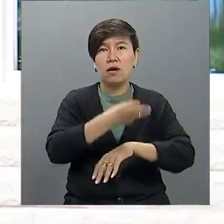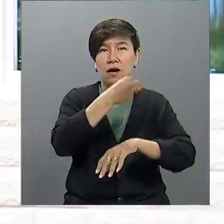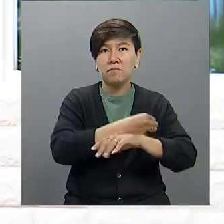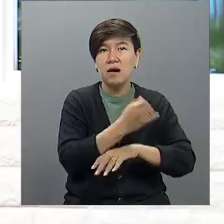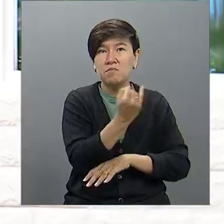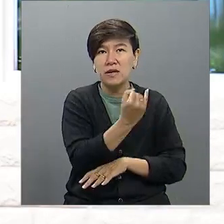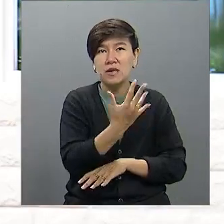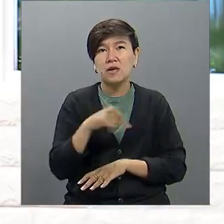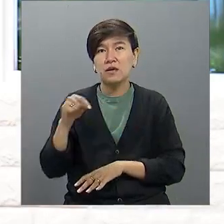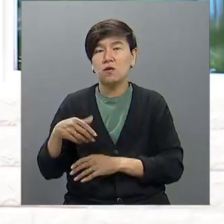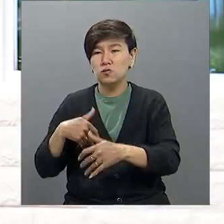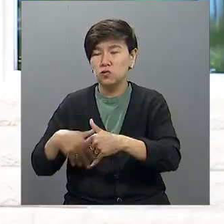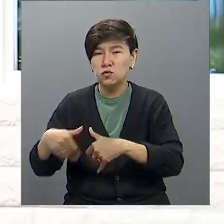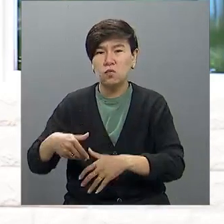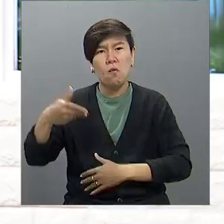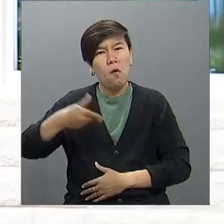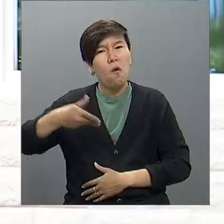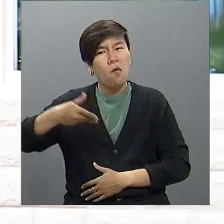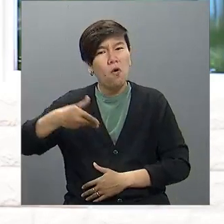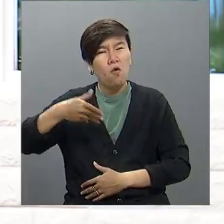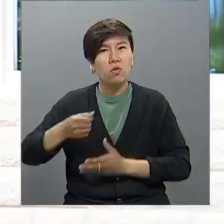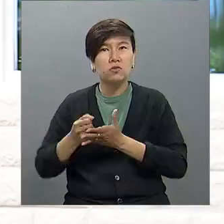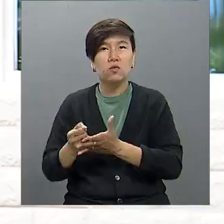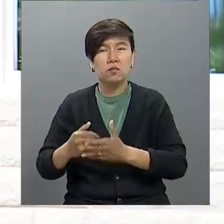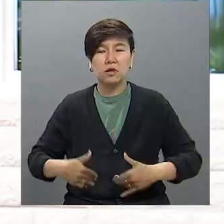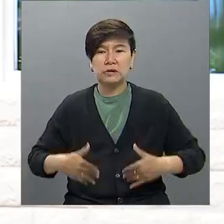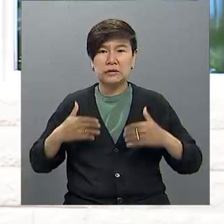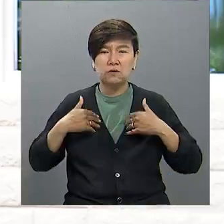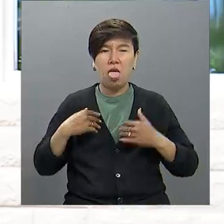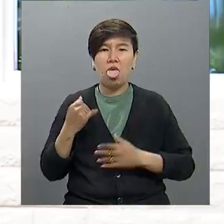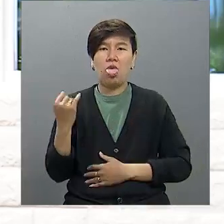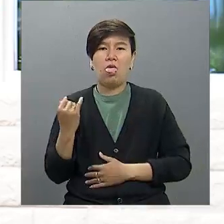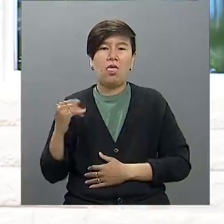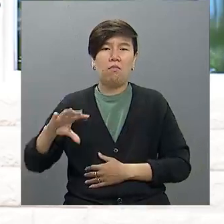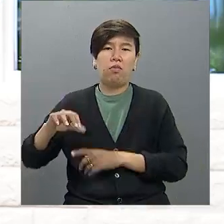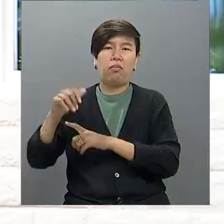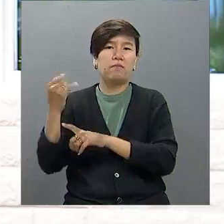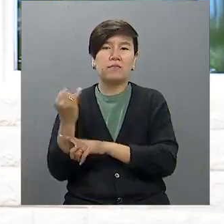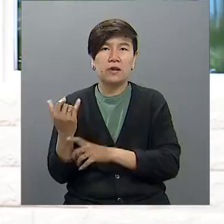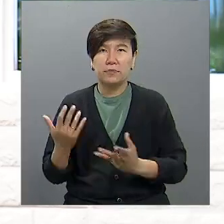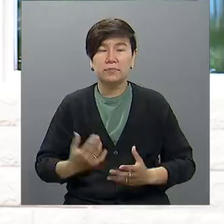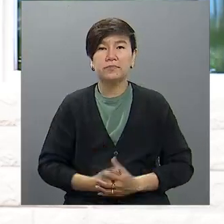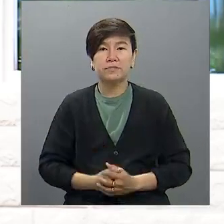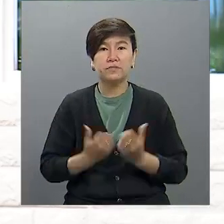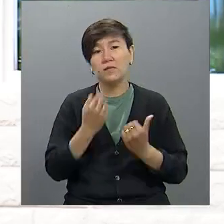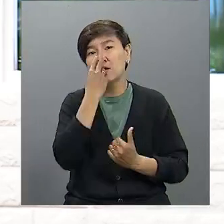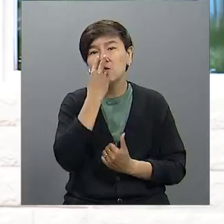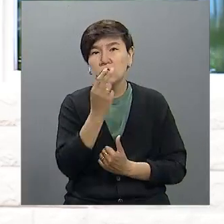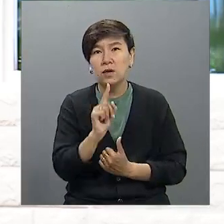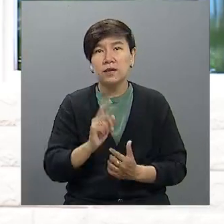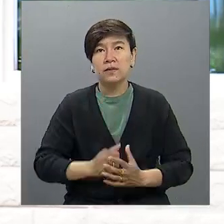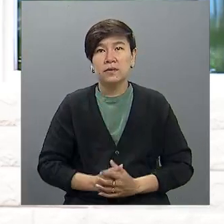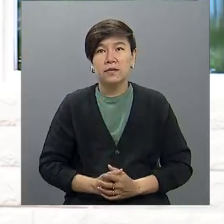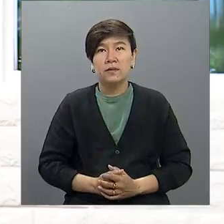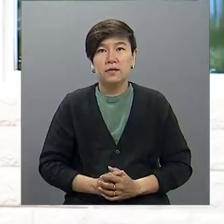ข์ก็ร้องกันอยู่อย่างนี้ทุกวี่ทุกวันเพราะว่าคุณภาพชีวิตของคนไม่ดีสักทีค่ะคุณผู้ชมอ่ะป้ายต่อไปค่ะไปดูเรื่องของ